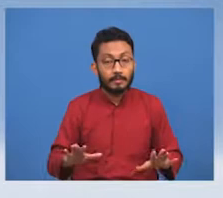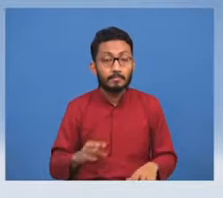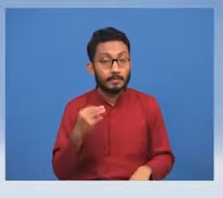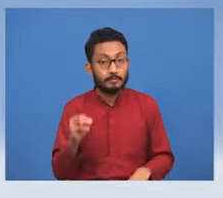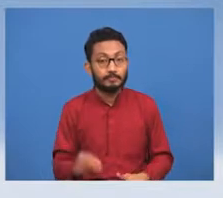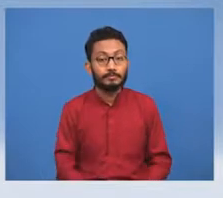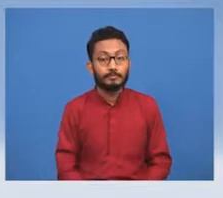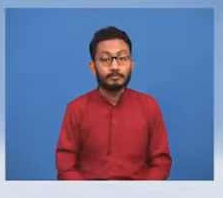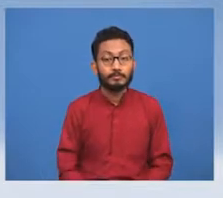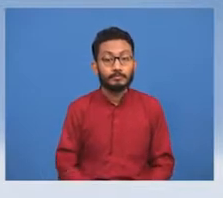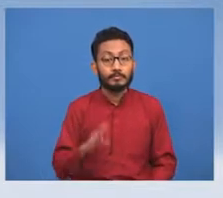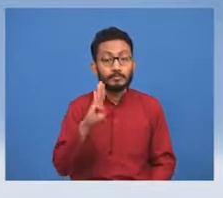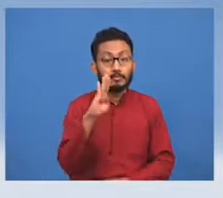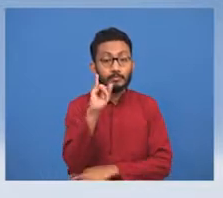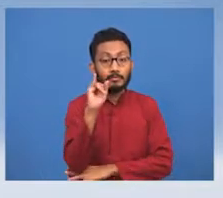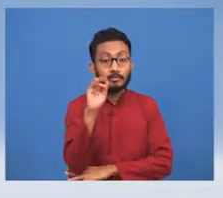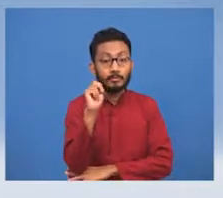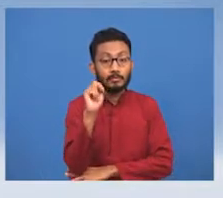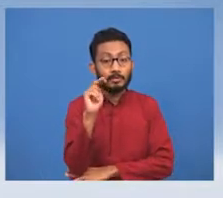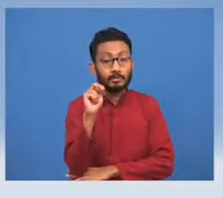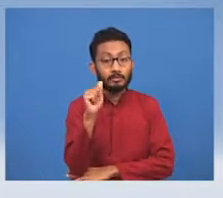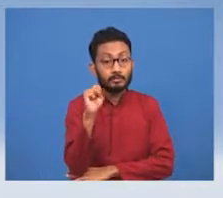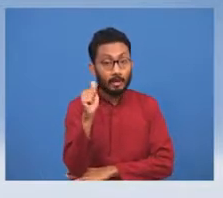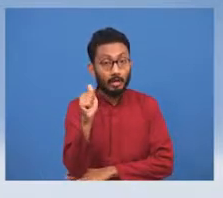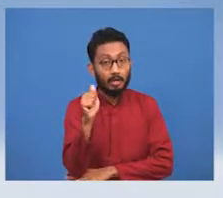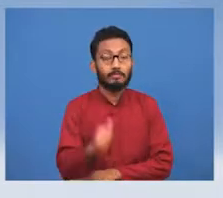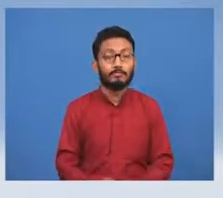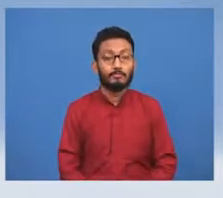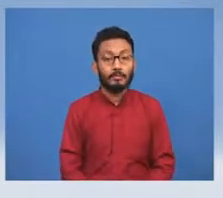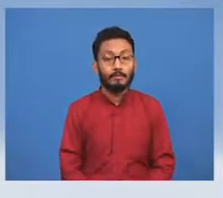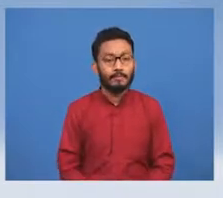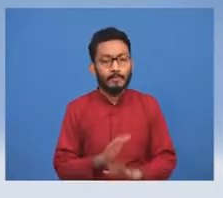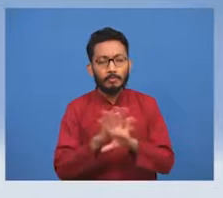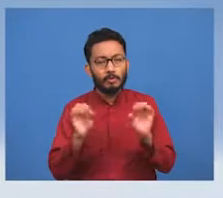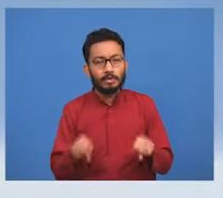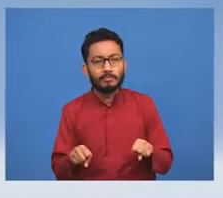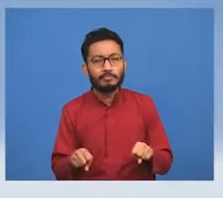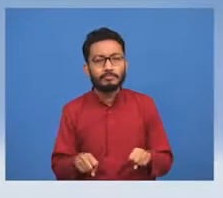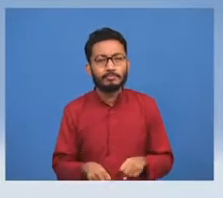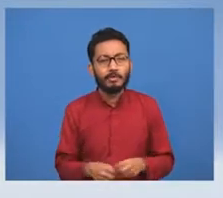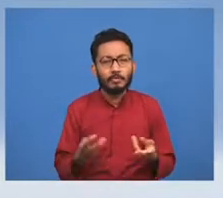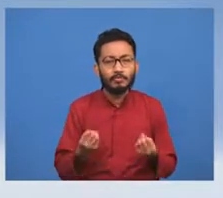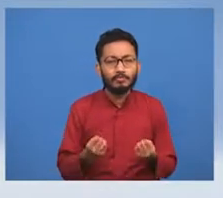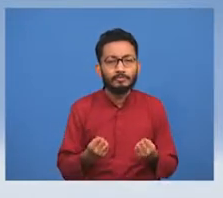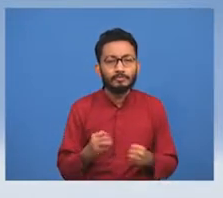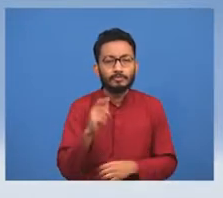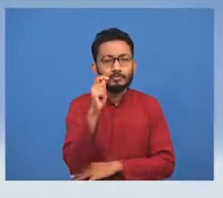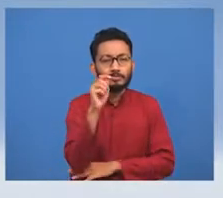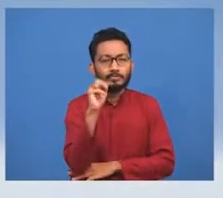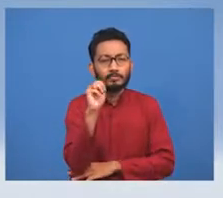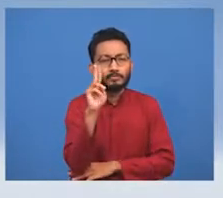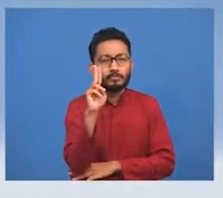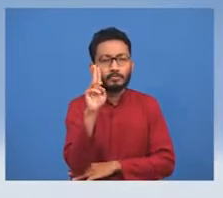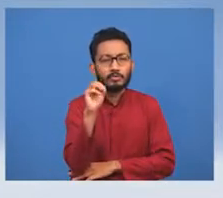kebinasaan. Sesungguhnya tidak ada yang mampu menebus kesalahan mereka selain daripada Allah Subhanahu Wa